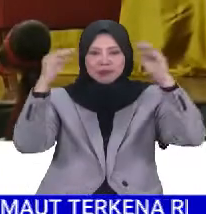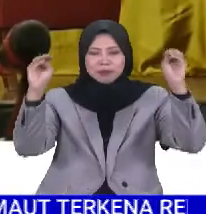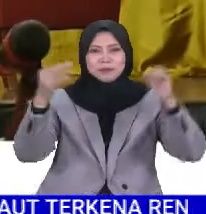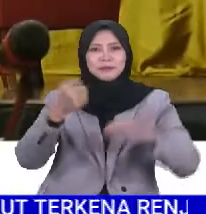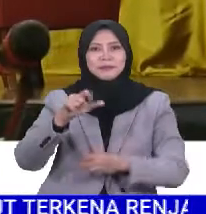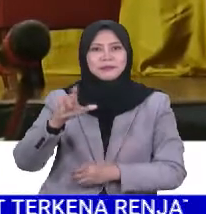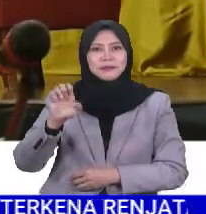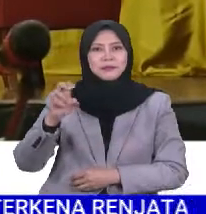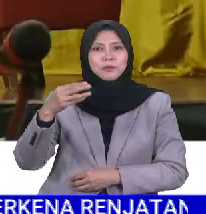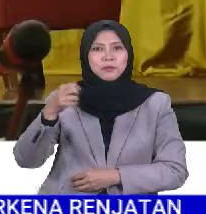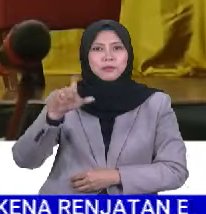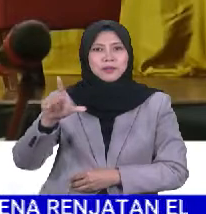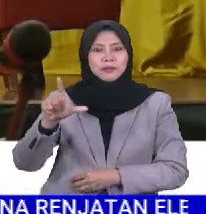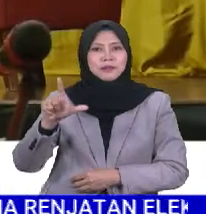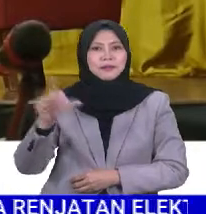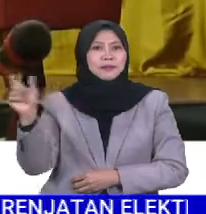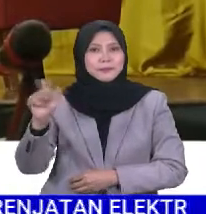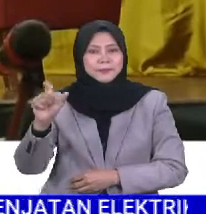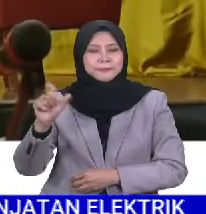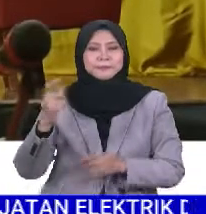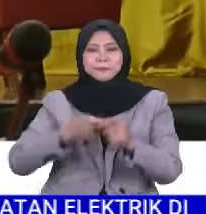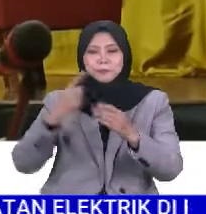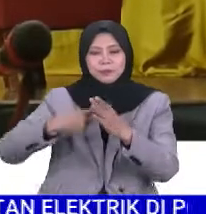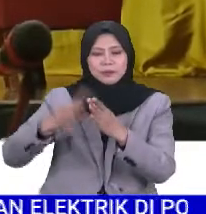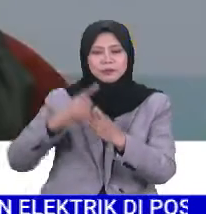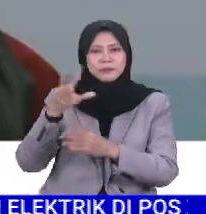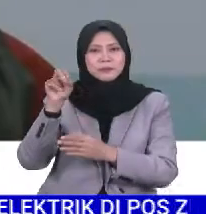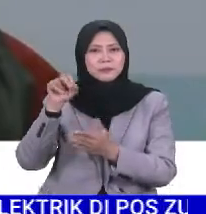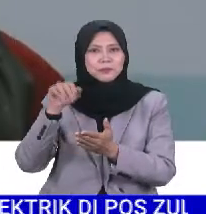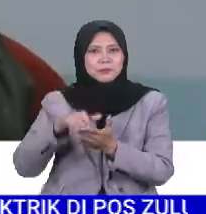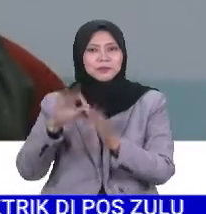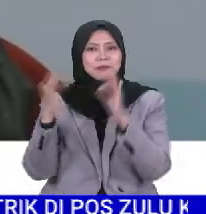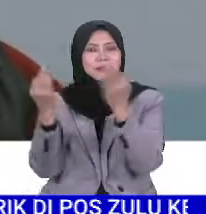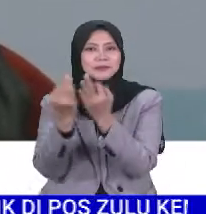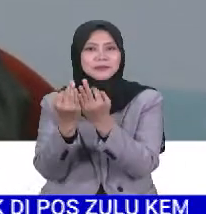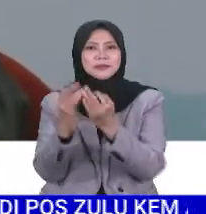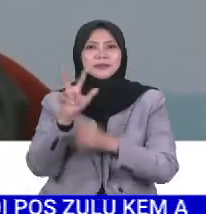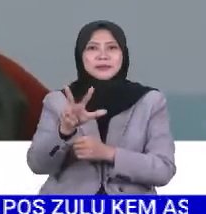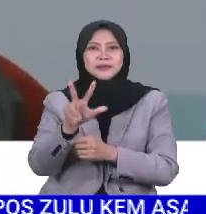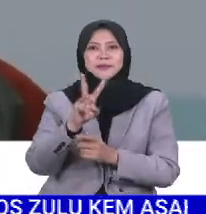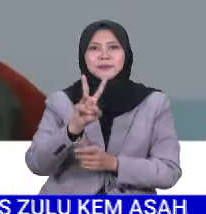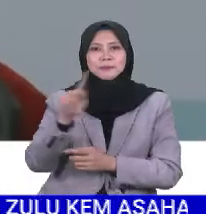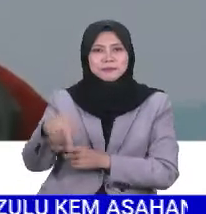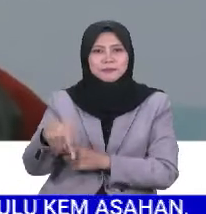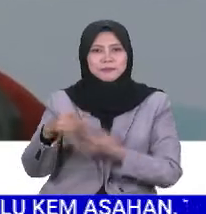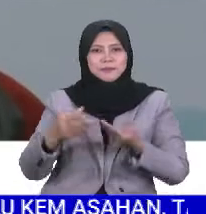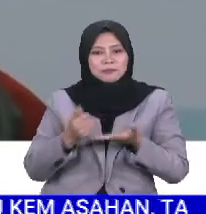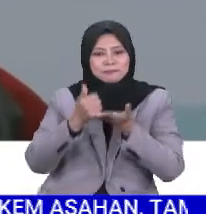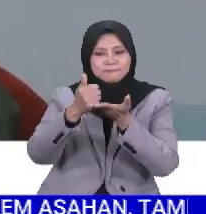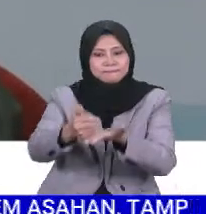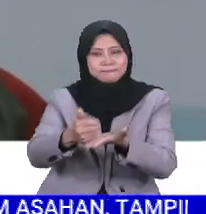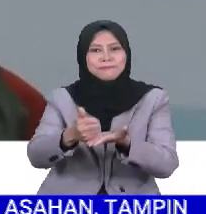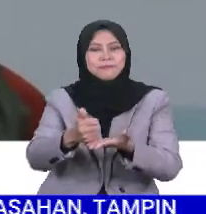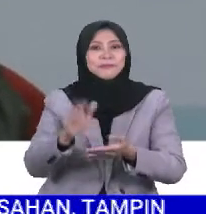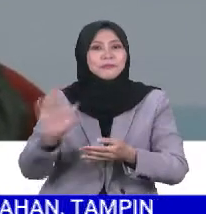hal awal agama Datu Indonesia Ahmad setiap bulan sebanyak 30200 Ketut warga di tiga wilayah Persekutuan yang telah dibantu